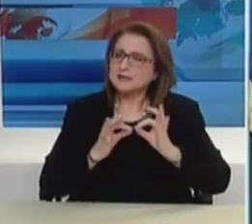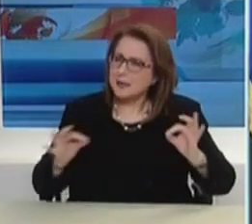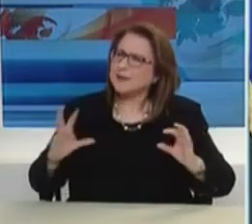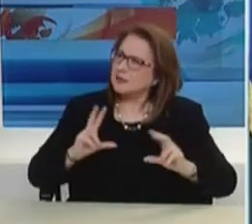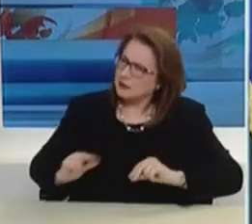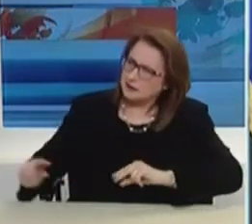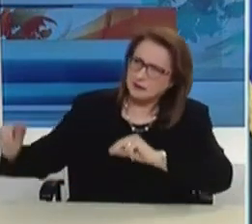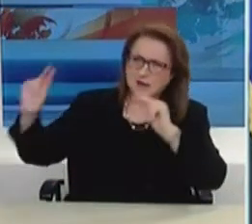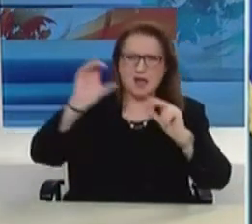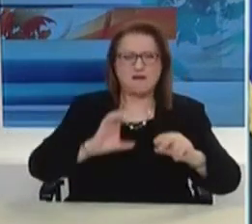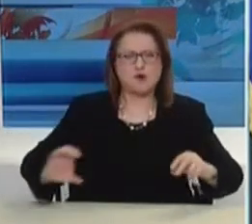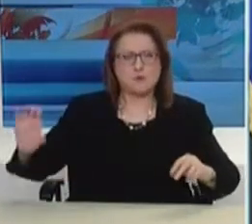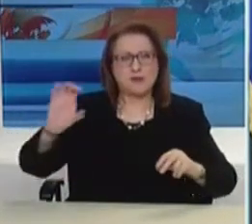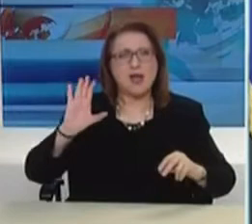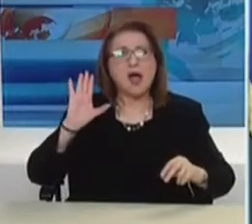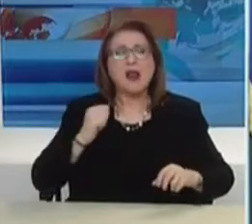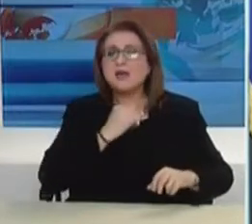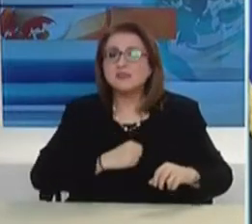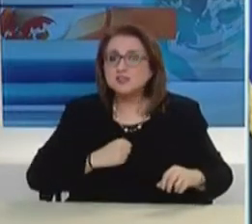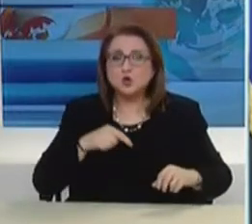είναι ένας ιός που ταχύτατα διασπείρεται.